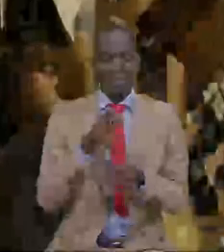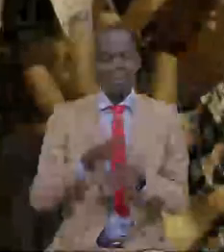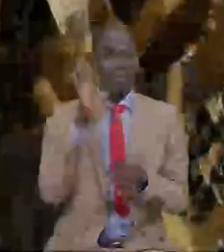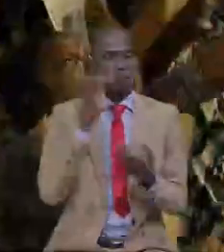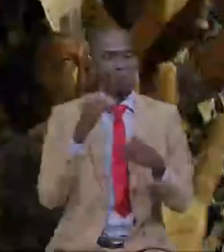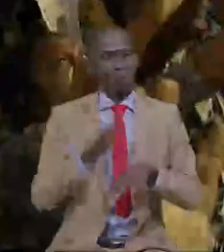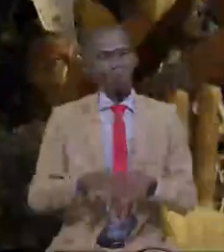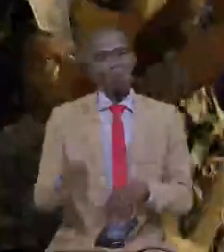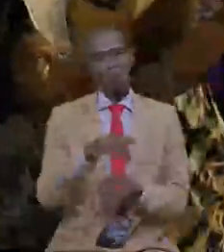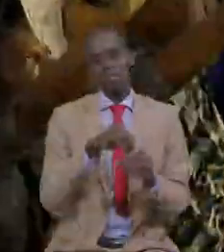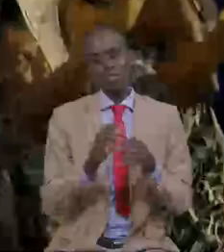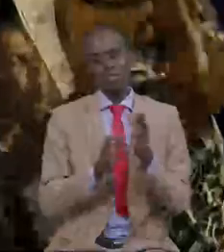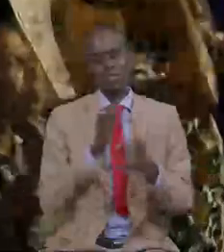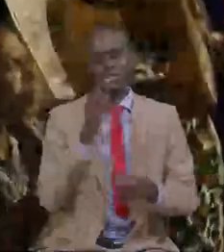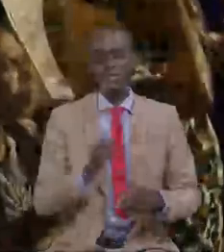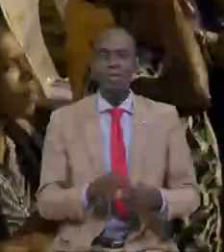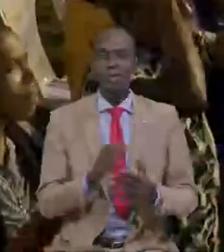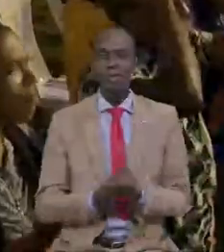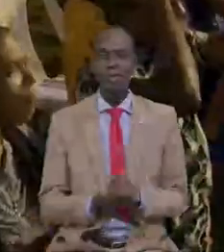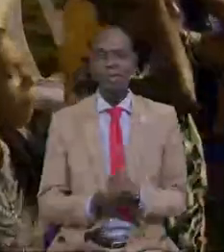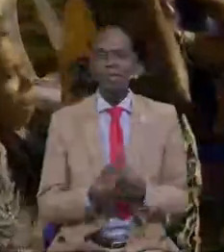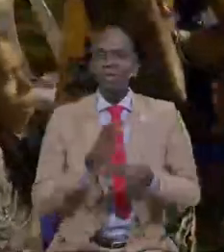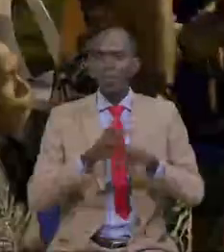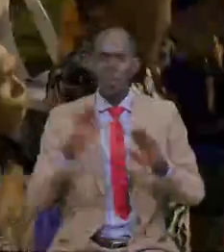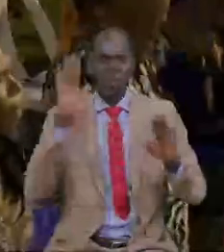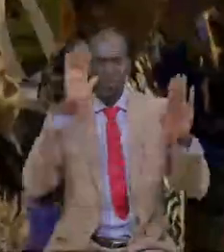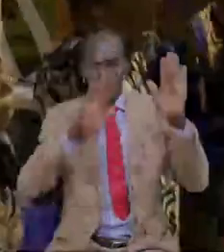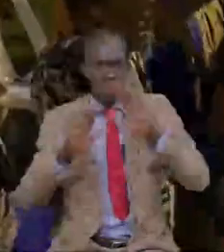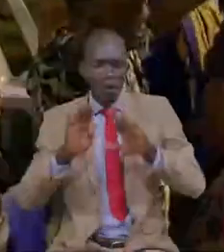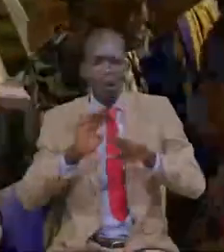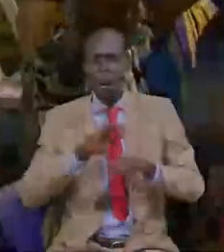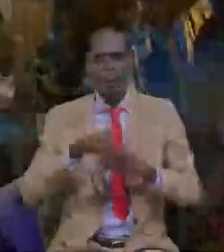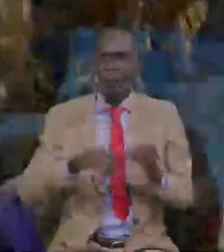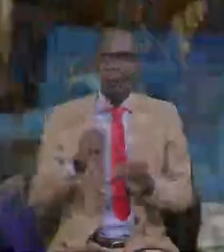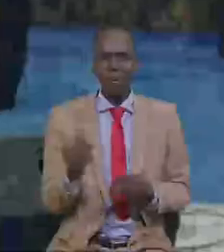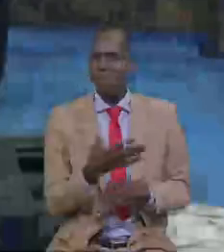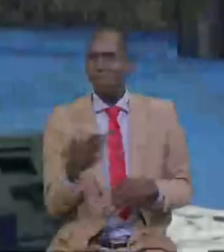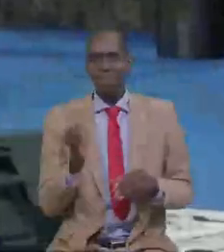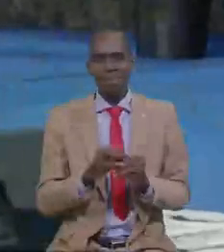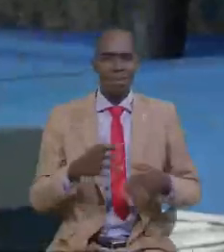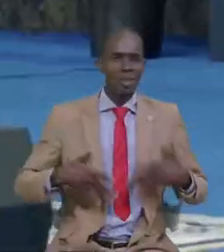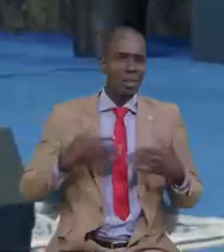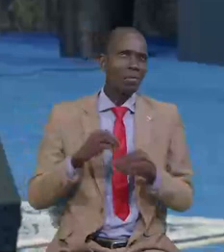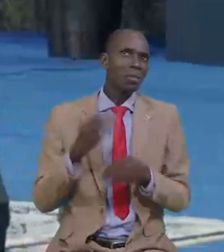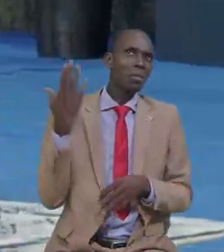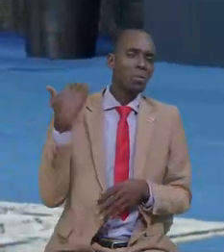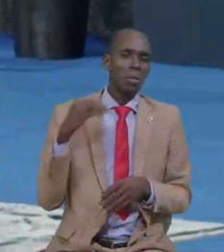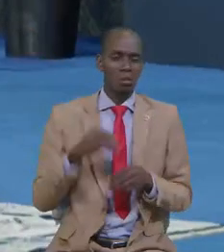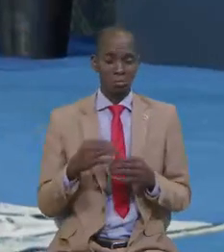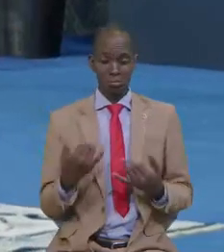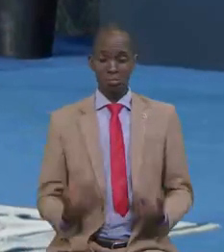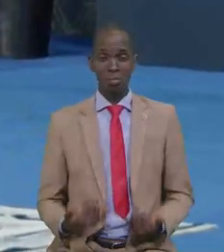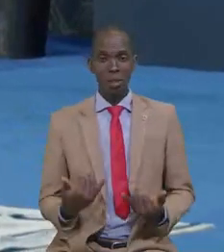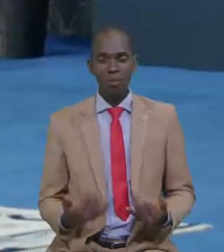Aujourd'hui, la touche viendra sur vous. Ne vous en faites pas, quel que soit ce qui se passe